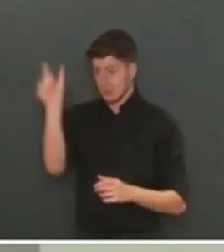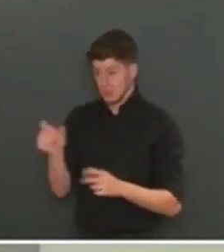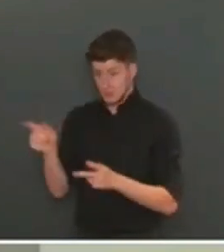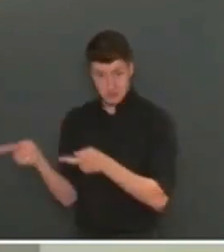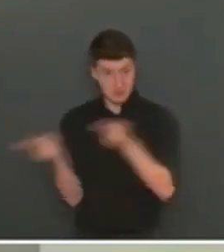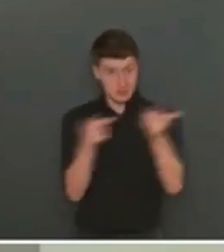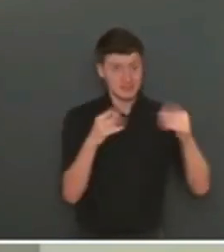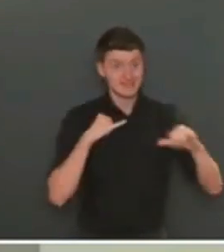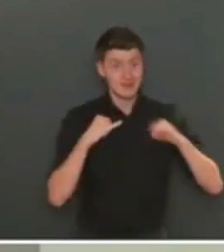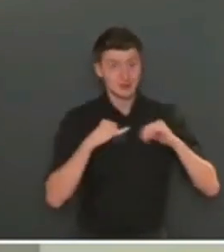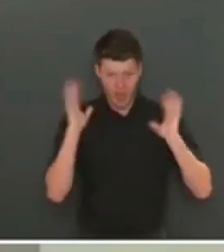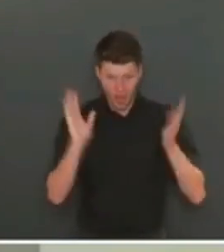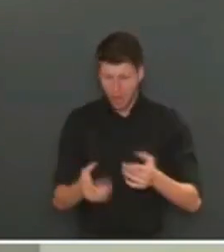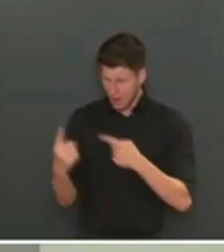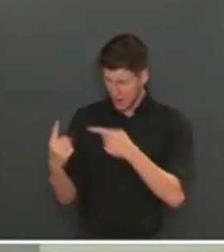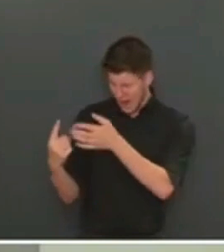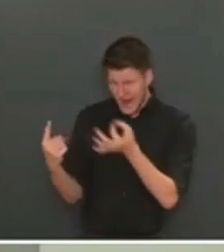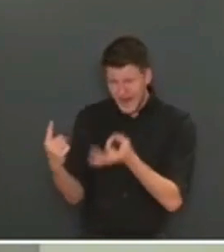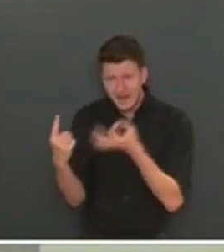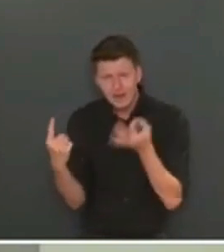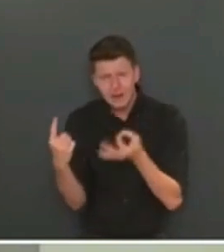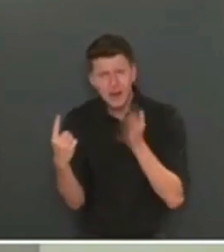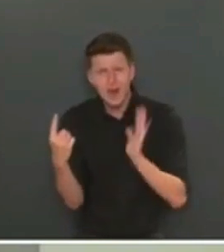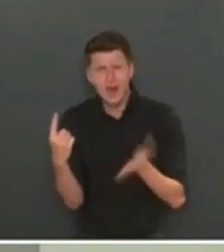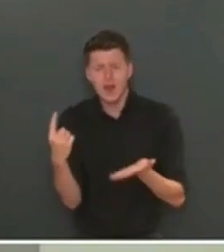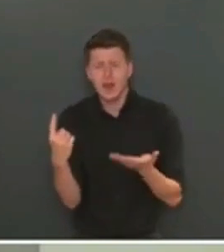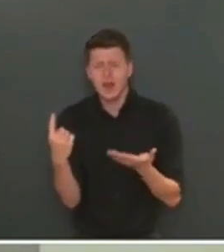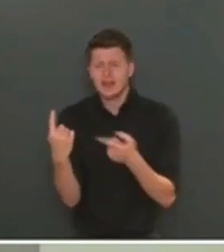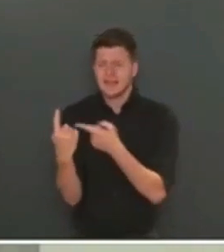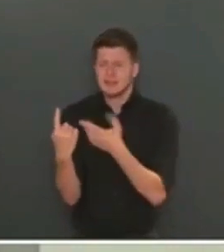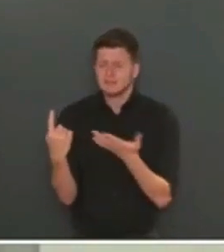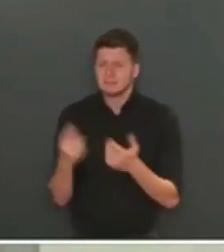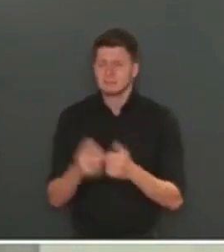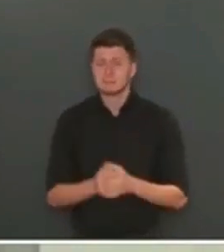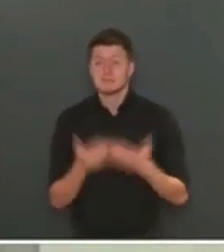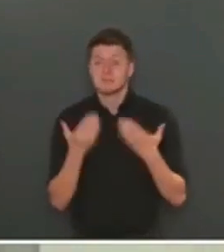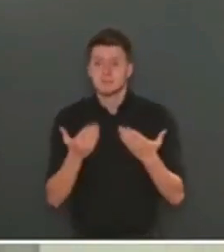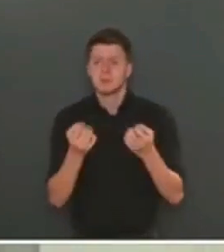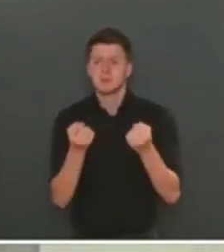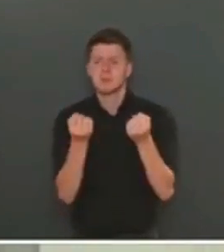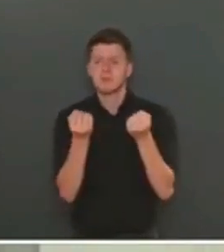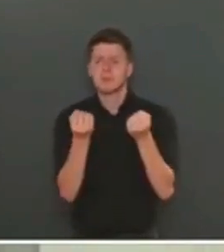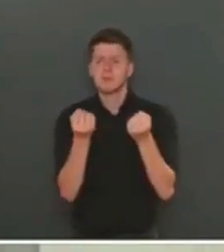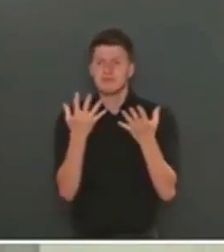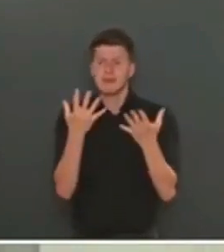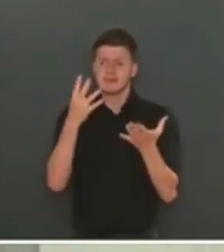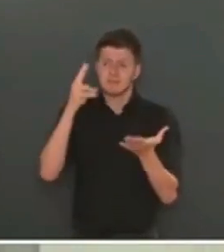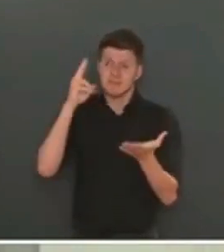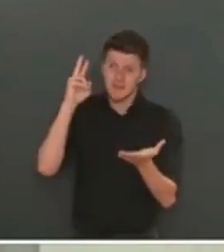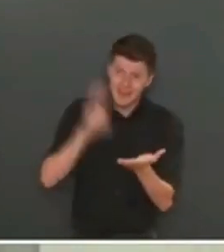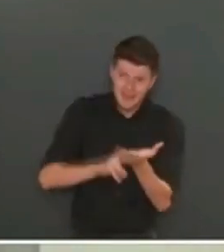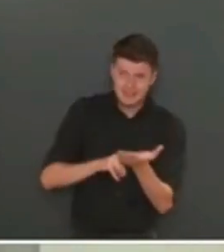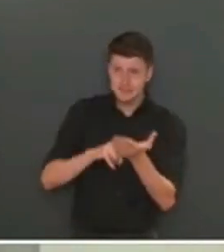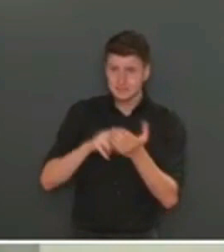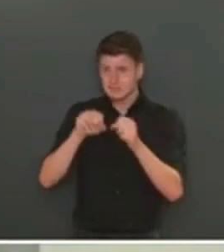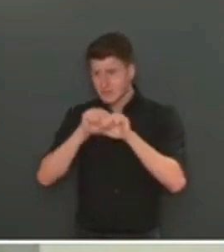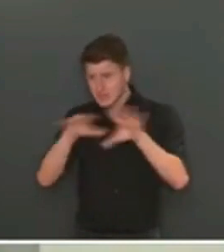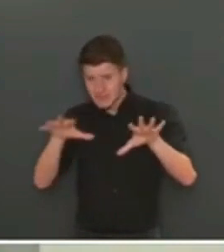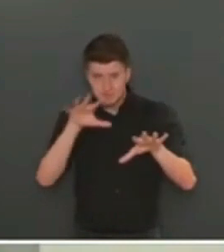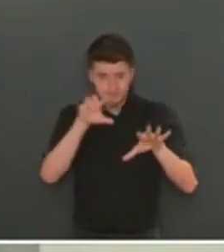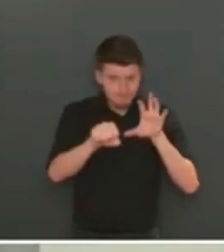أحناً بضعة طبعات الأنجيزة يحبط تكون الأشخاص الاستيار الكثير عن